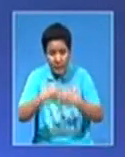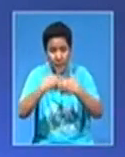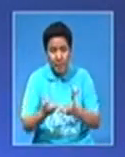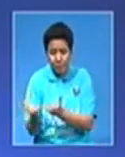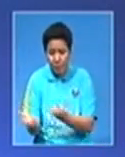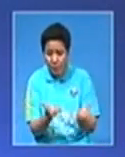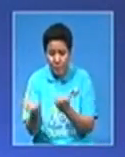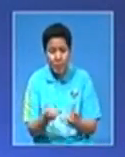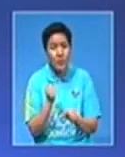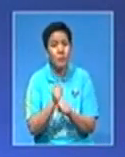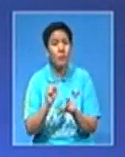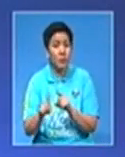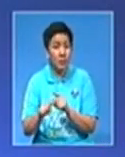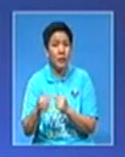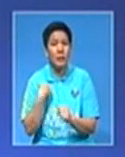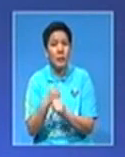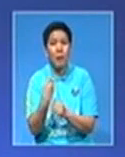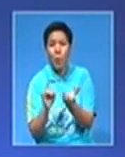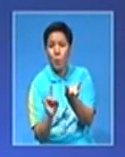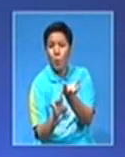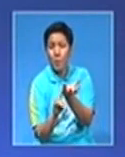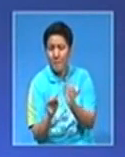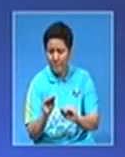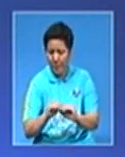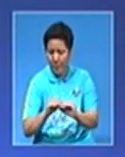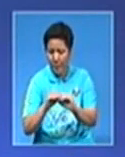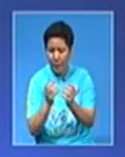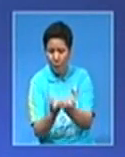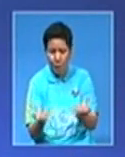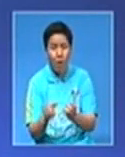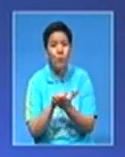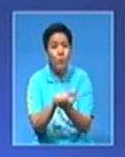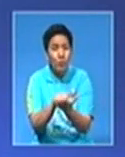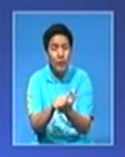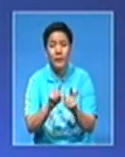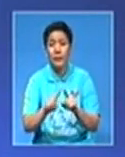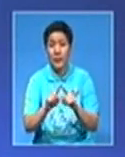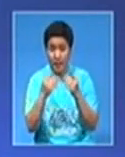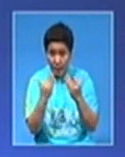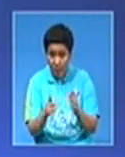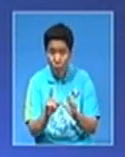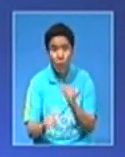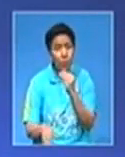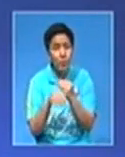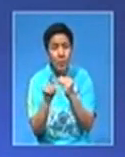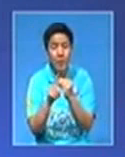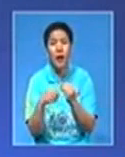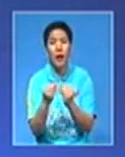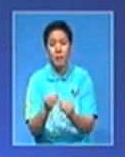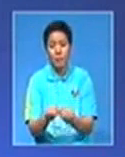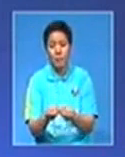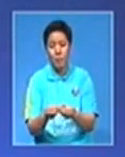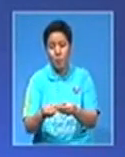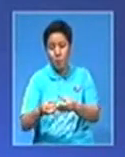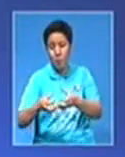านทั้งนี้นอกจากการสร้างคุณค่ามูลค่าเพิ่มในการผลิตสินค้าหรือบริการแล้วก็ยังจะช่วยเพิ่มศักยภาพในการเจริญเติบโต